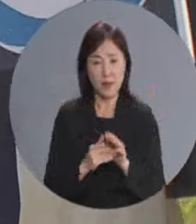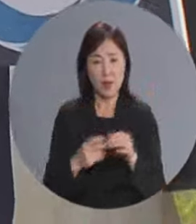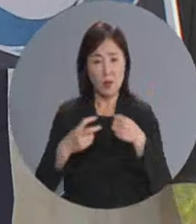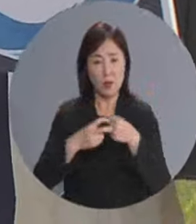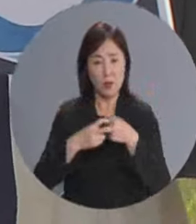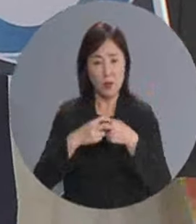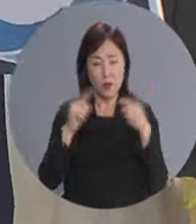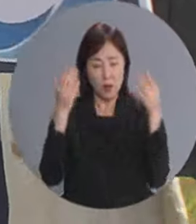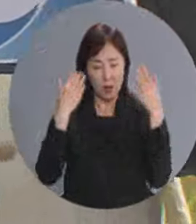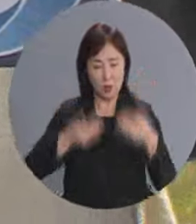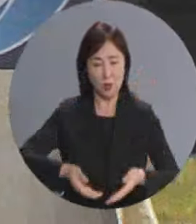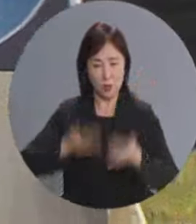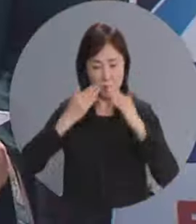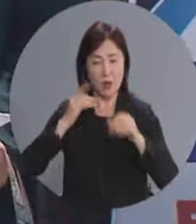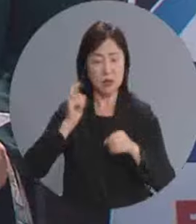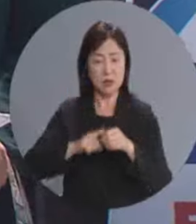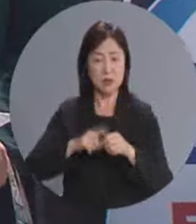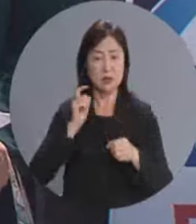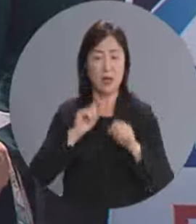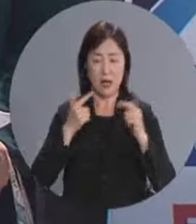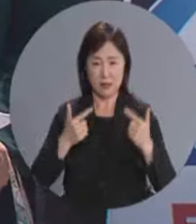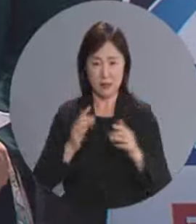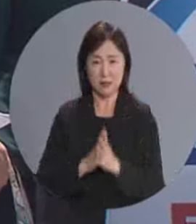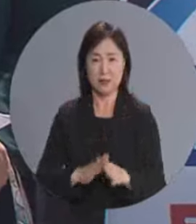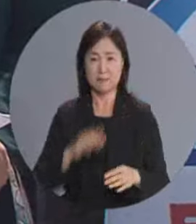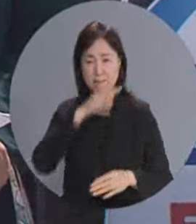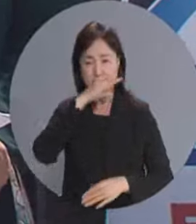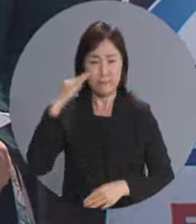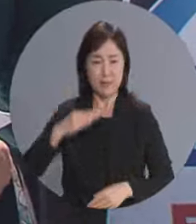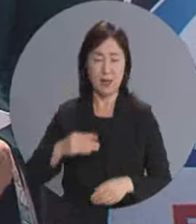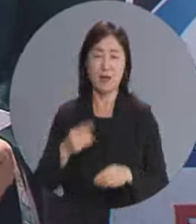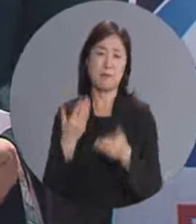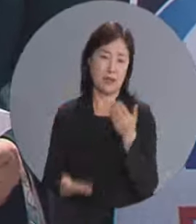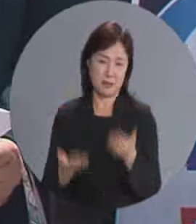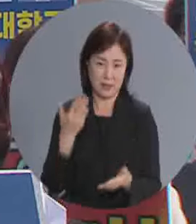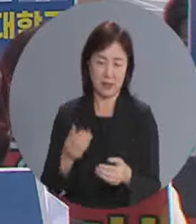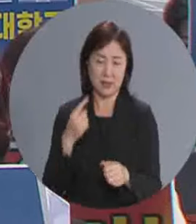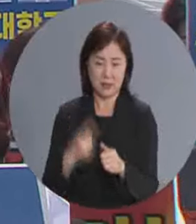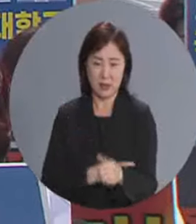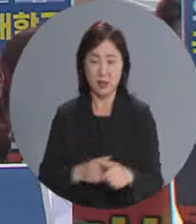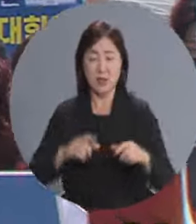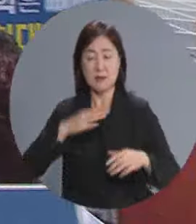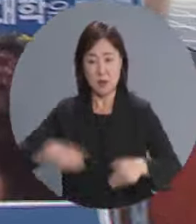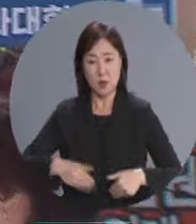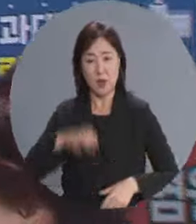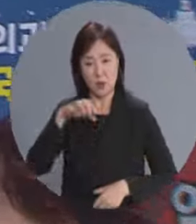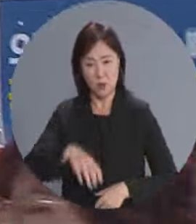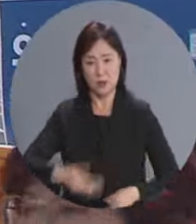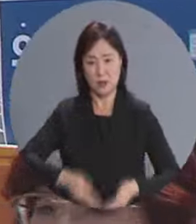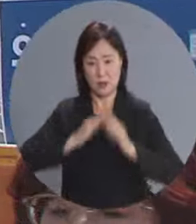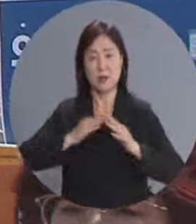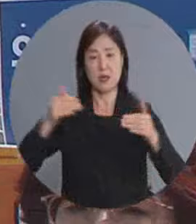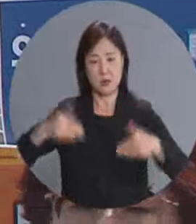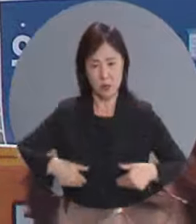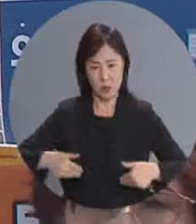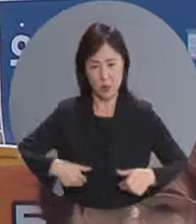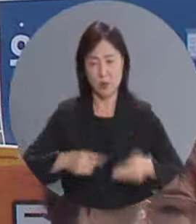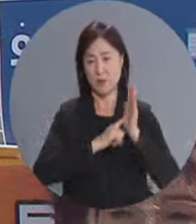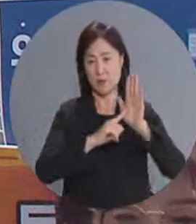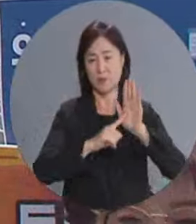정치적 목적이 아닌 명확한 근거와 객관성을 갖고 도민의 필요가 있는 곳에 설립해야 한다고